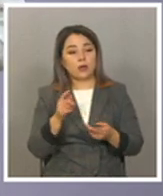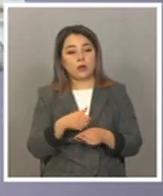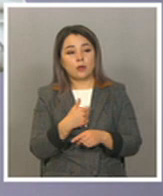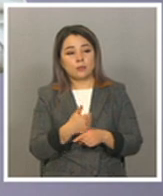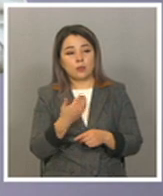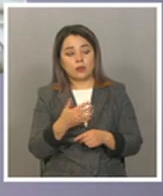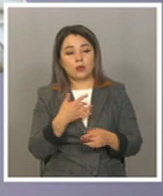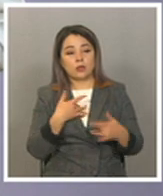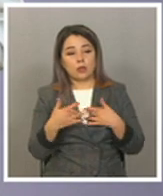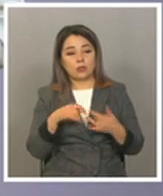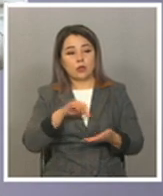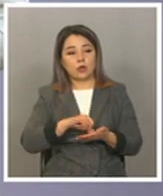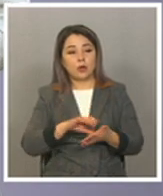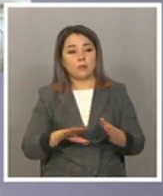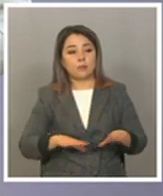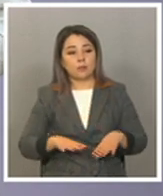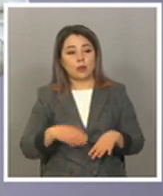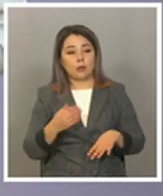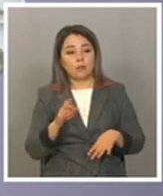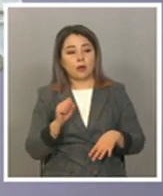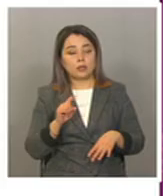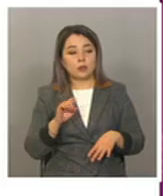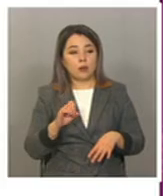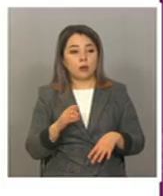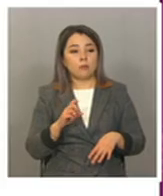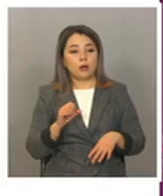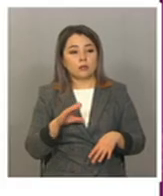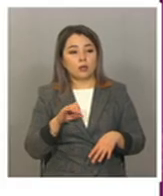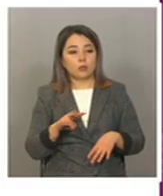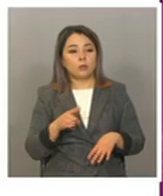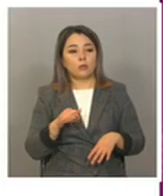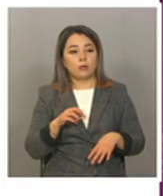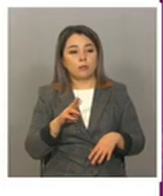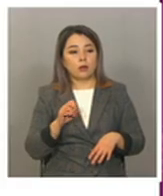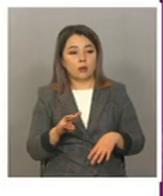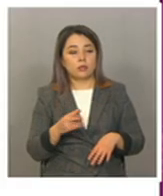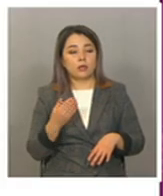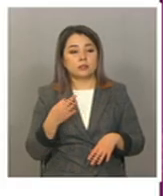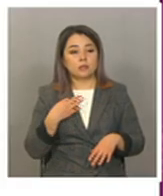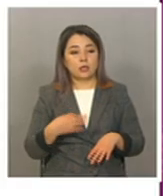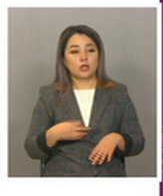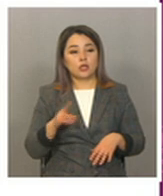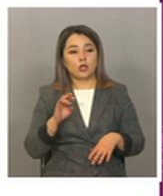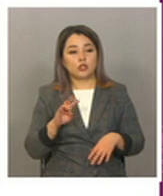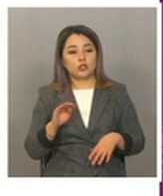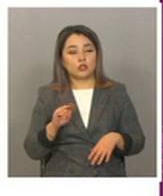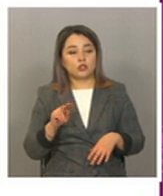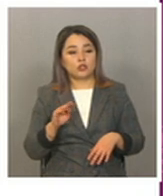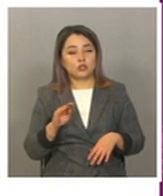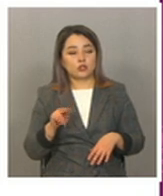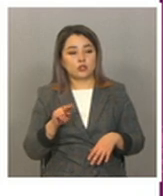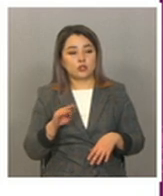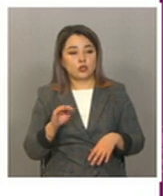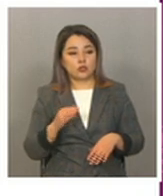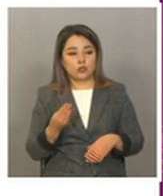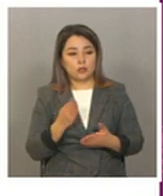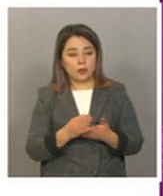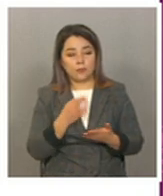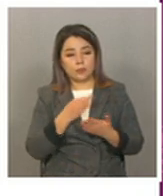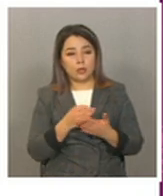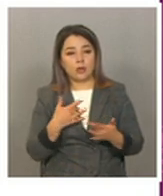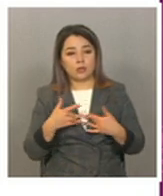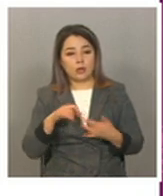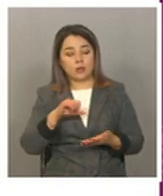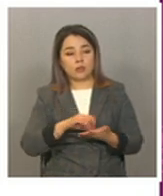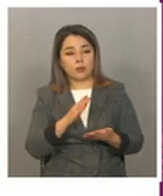являются Чабан Базарбай, Бастон, Гюлюмкан, их сын Кинжеш. Герои романа